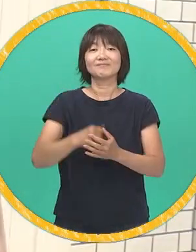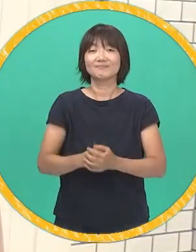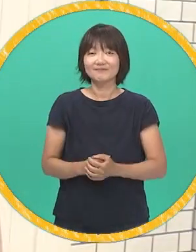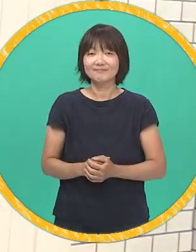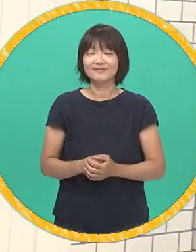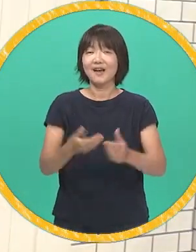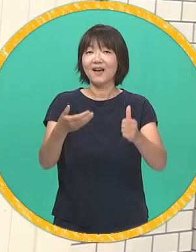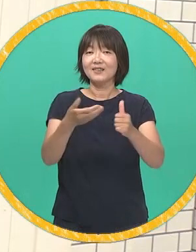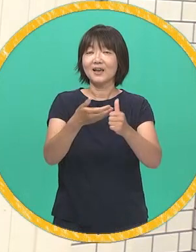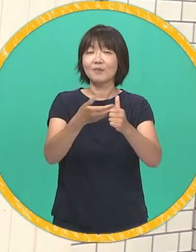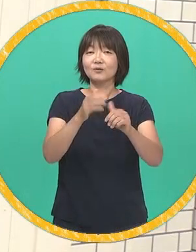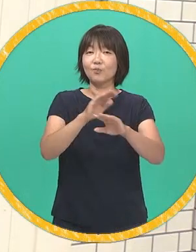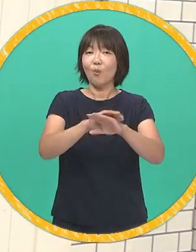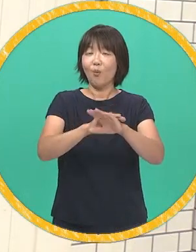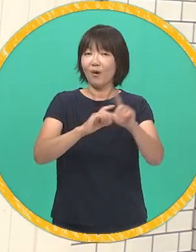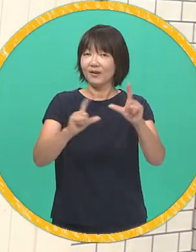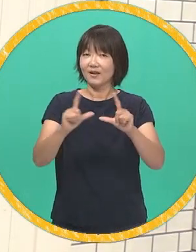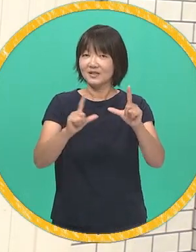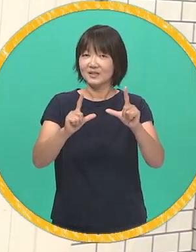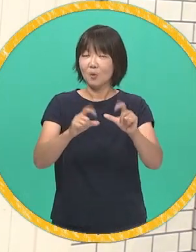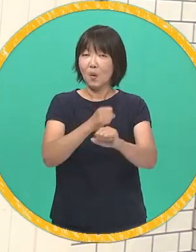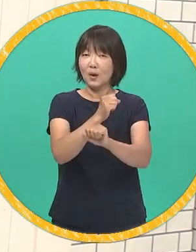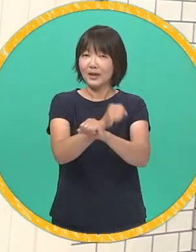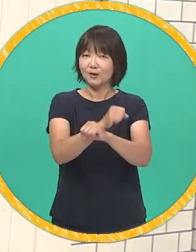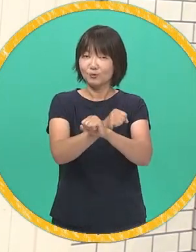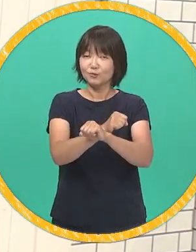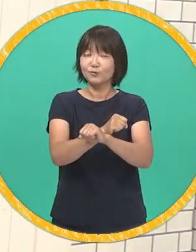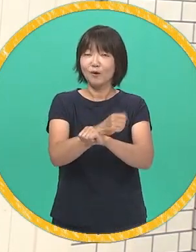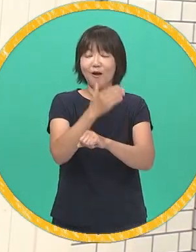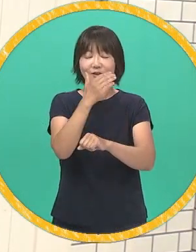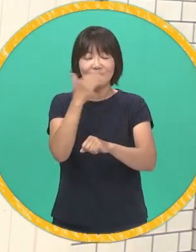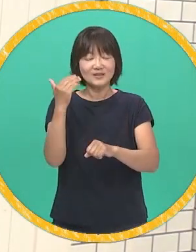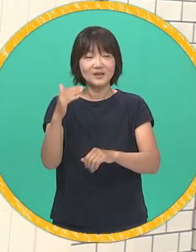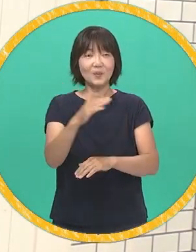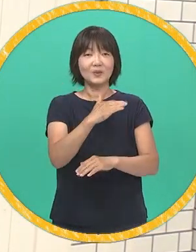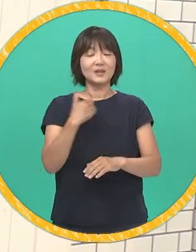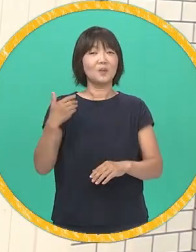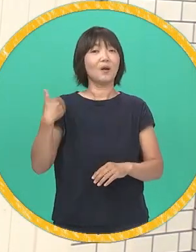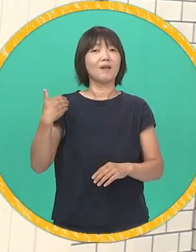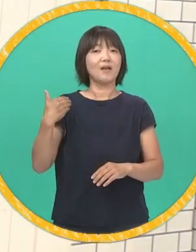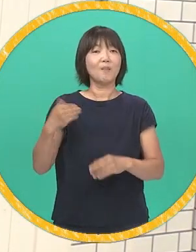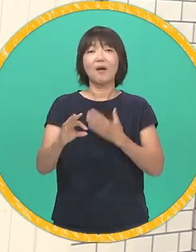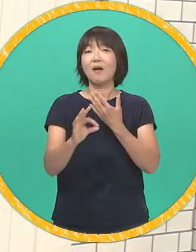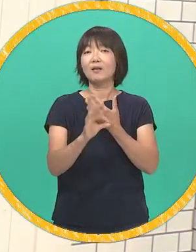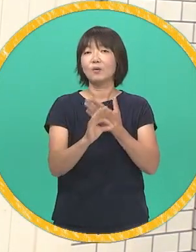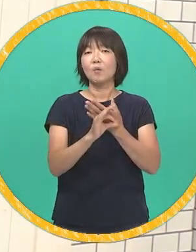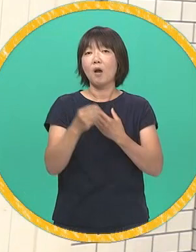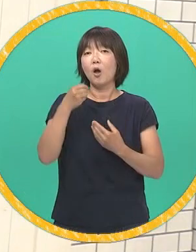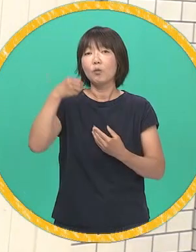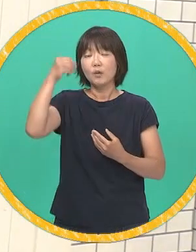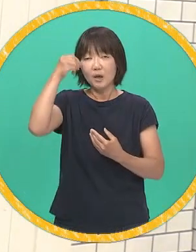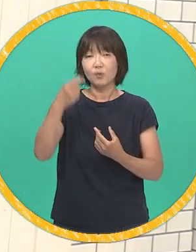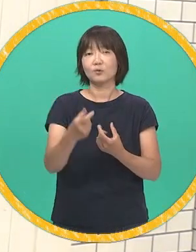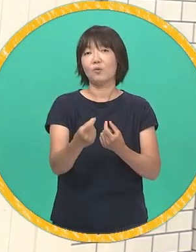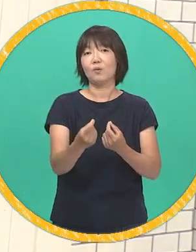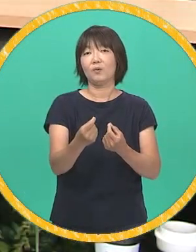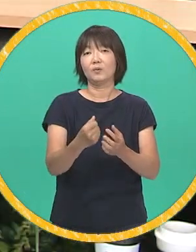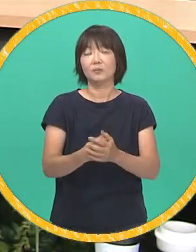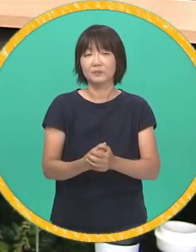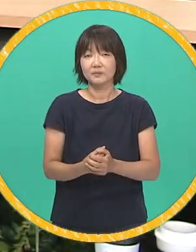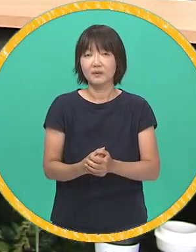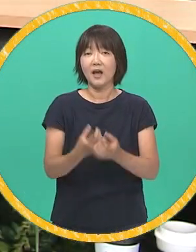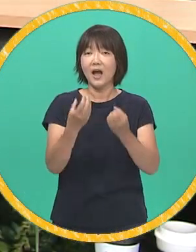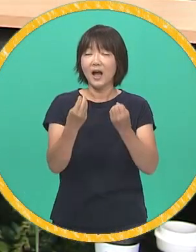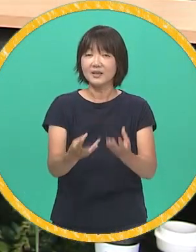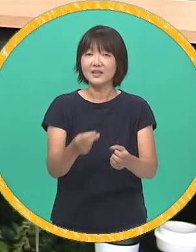栽培する形まで研究しているっても本当に我々の知らないところでこの新しいこの梅もそうなんですけれども